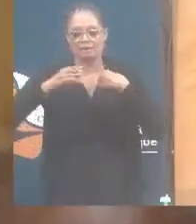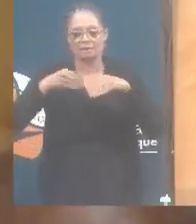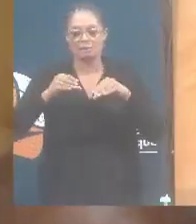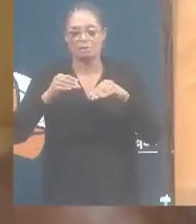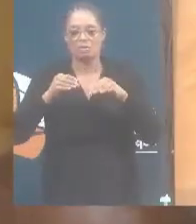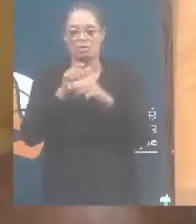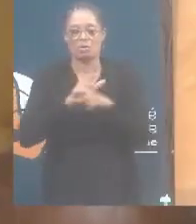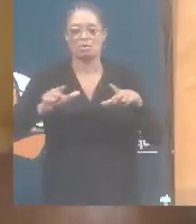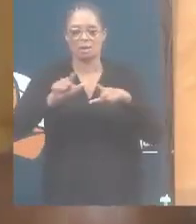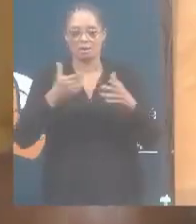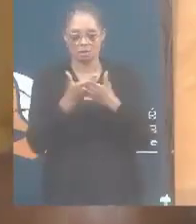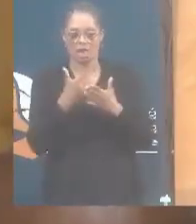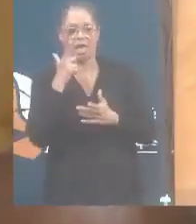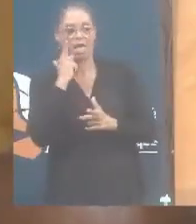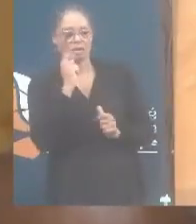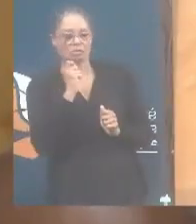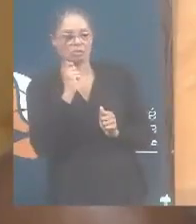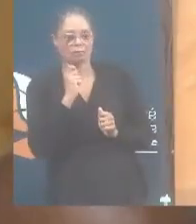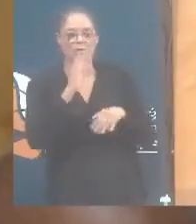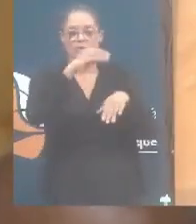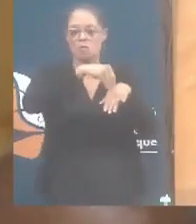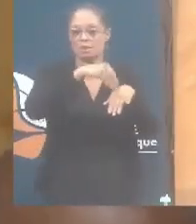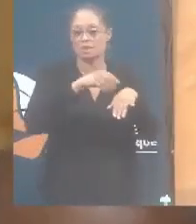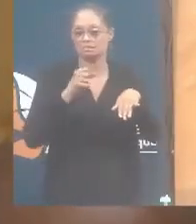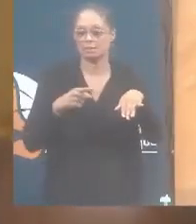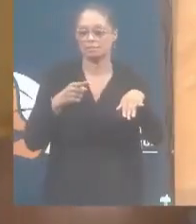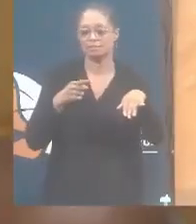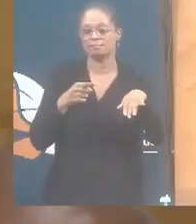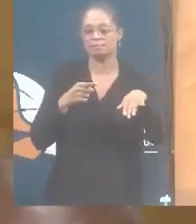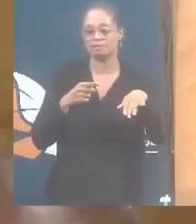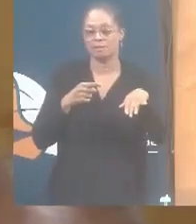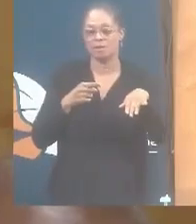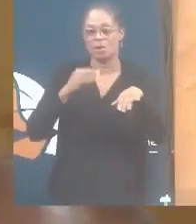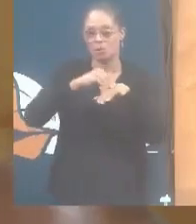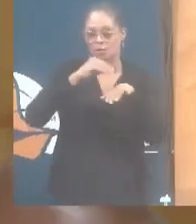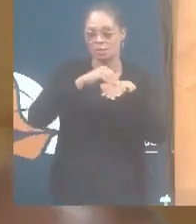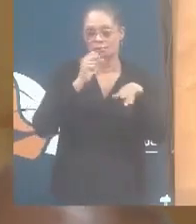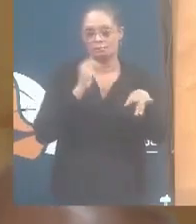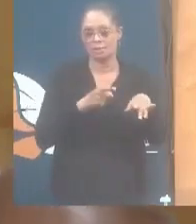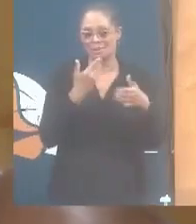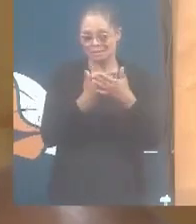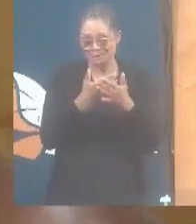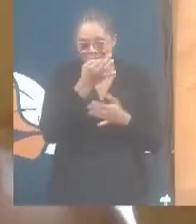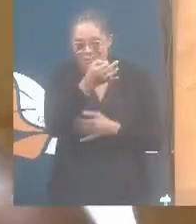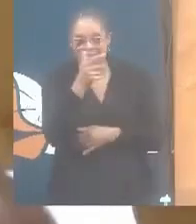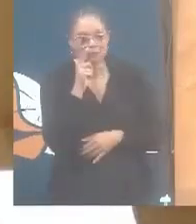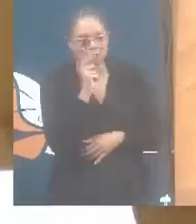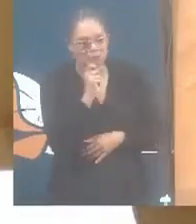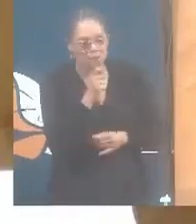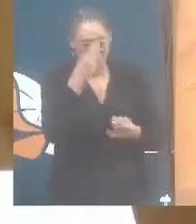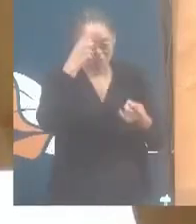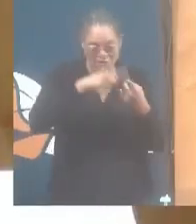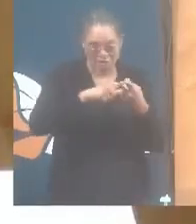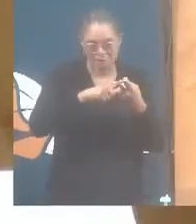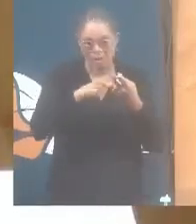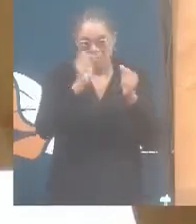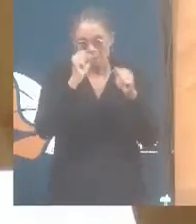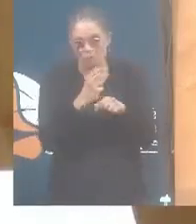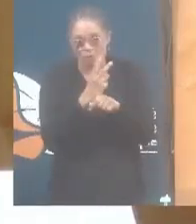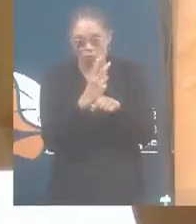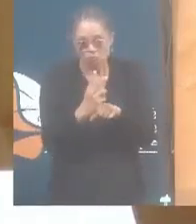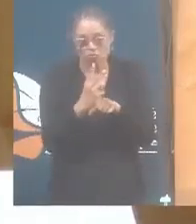forme de vigilance. Cette recommandation du CSSM, c'était une vigilance sur d'éventuels risques